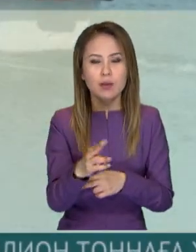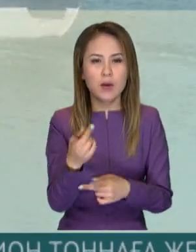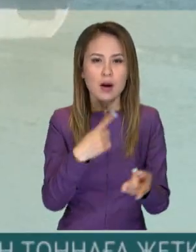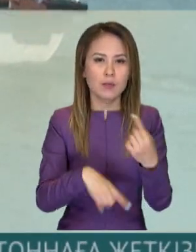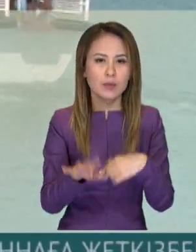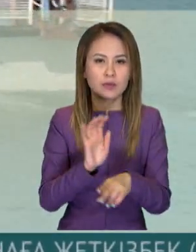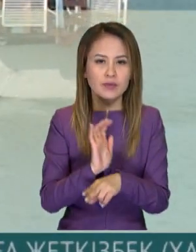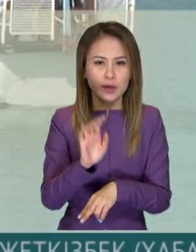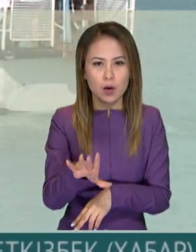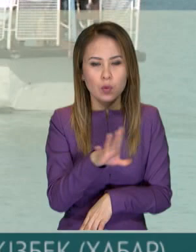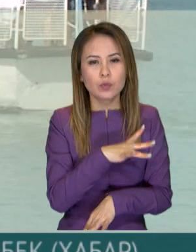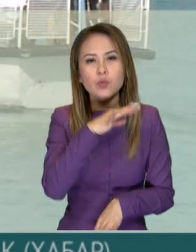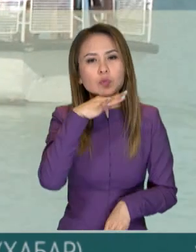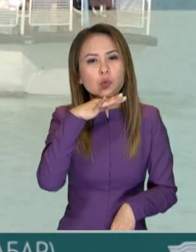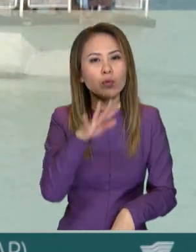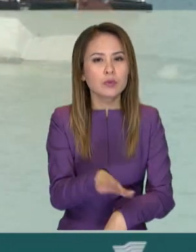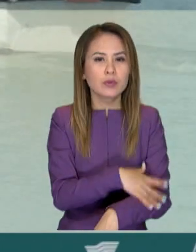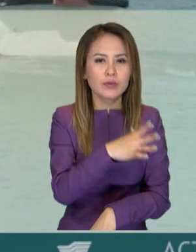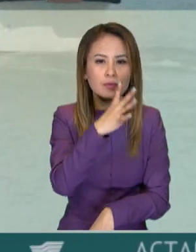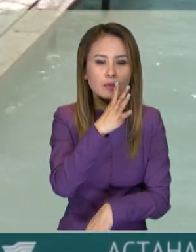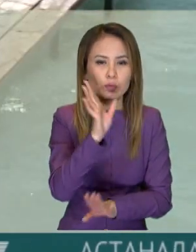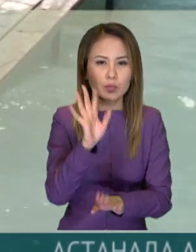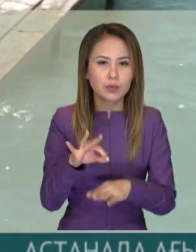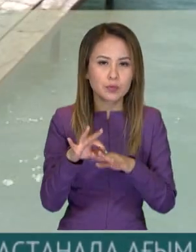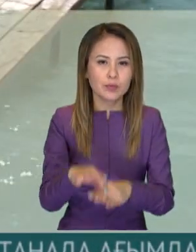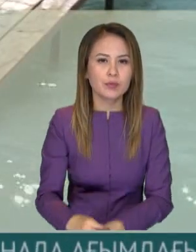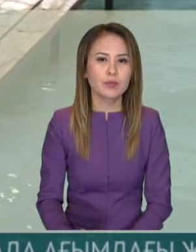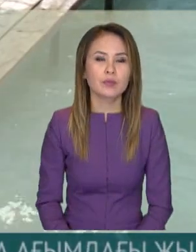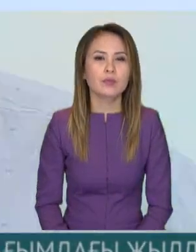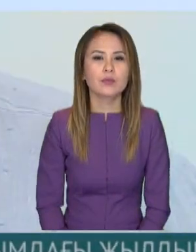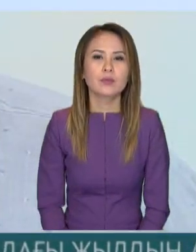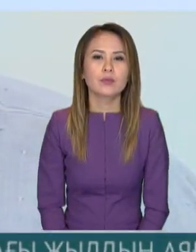жобасын қолға алды. Бұл оңдаған жылдарға созылуы мүмкін дейді олар.